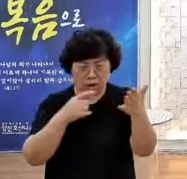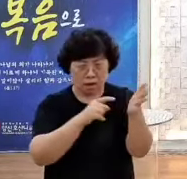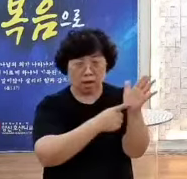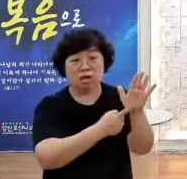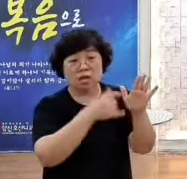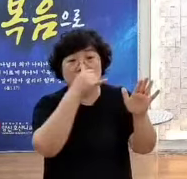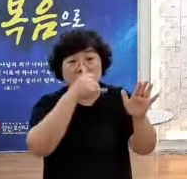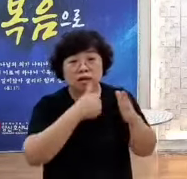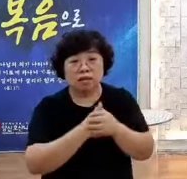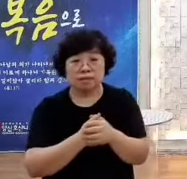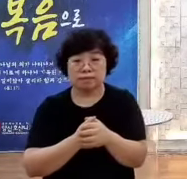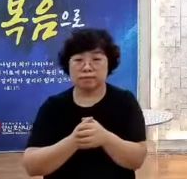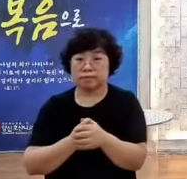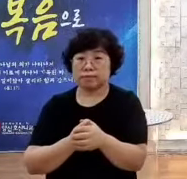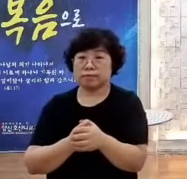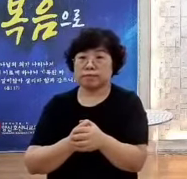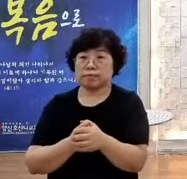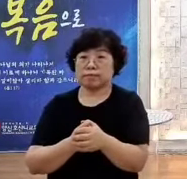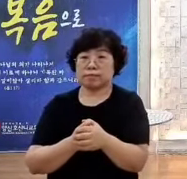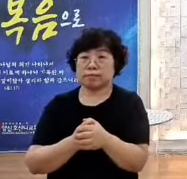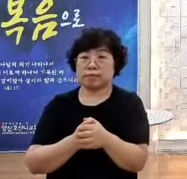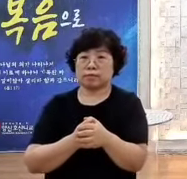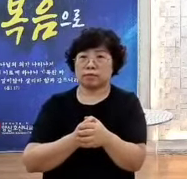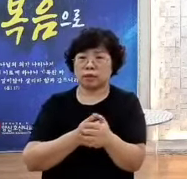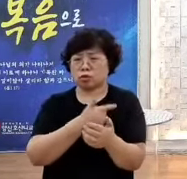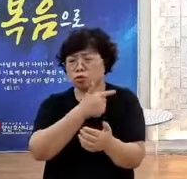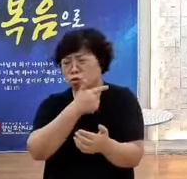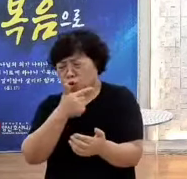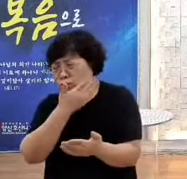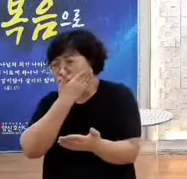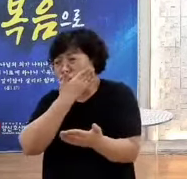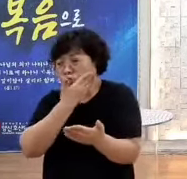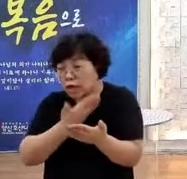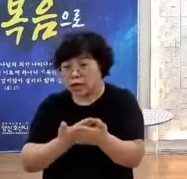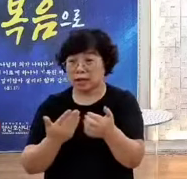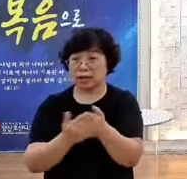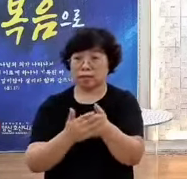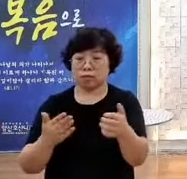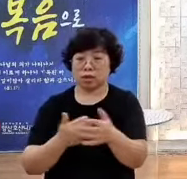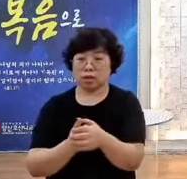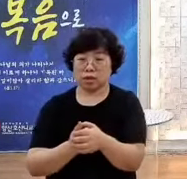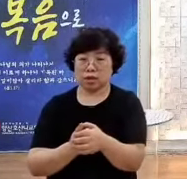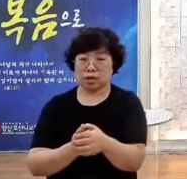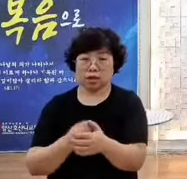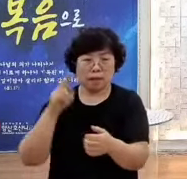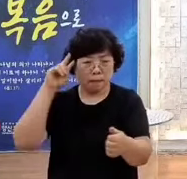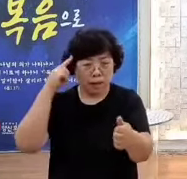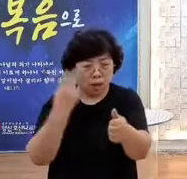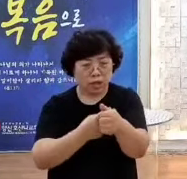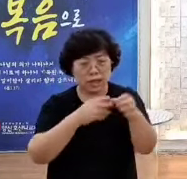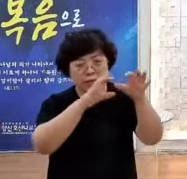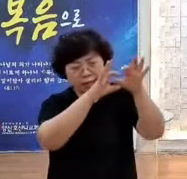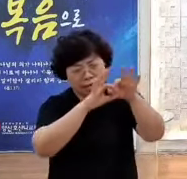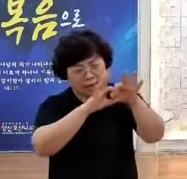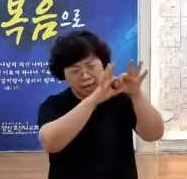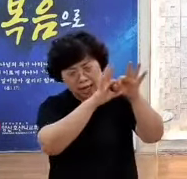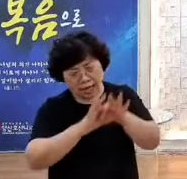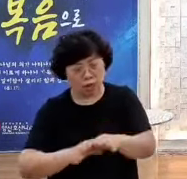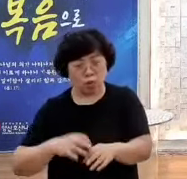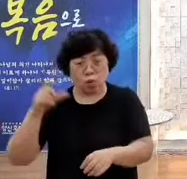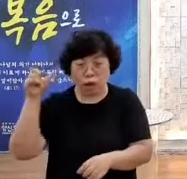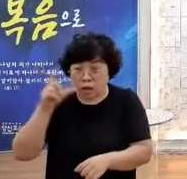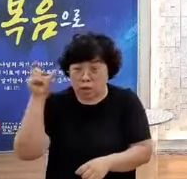있습니다. 여러분, 이 명제가 너무너무 중요하기 때문에 이제 이 사도 바울이 이것을